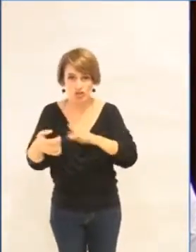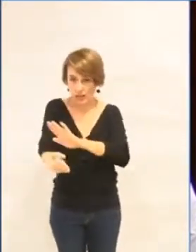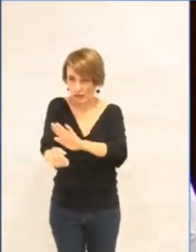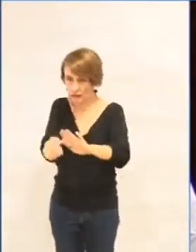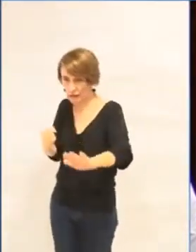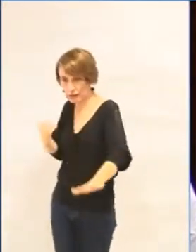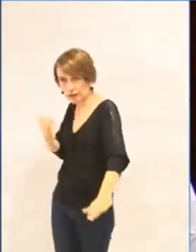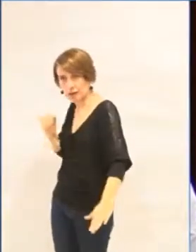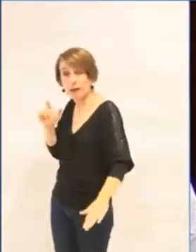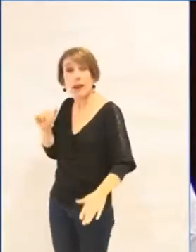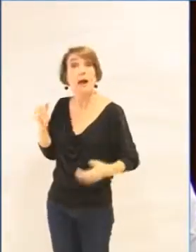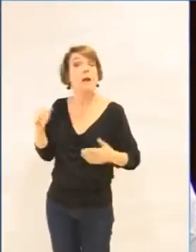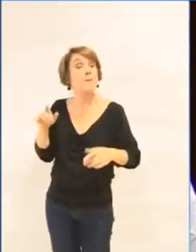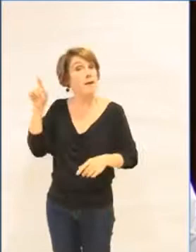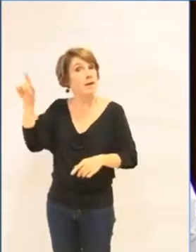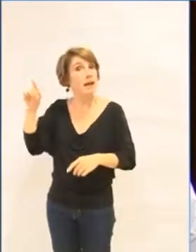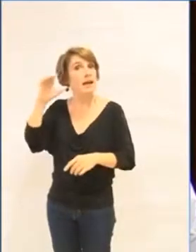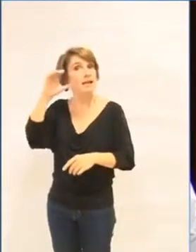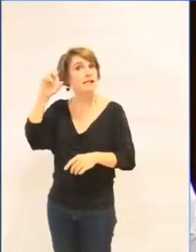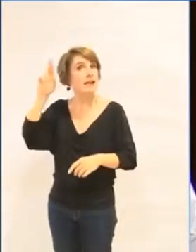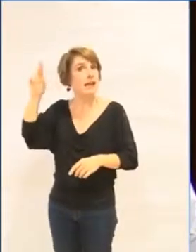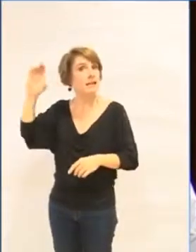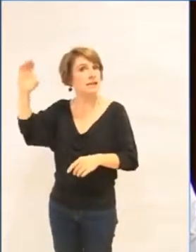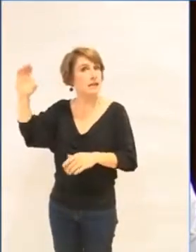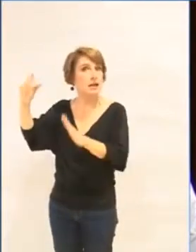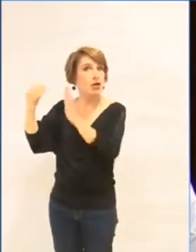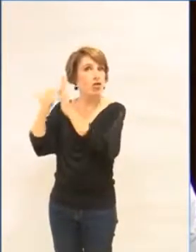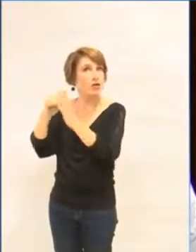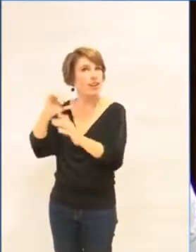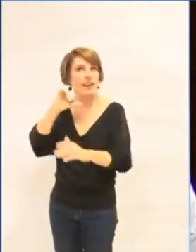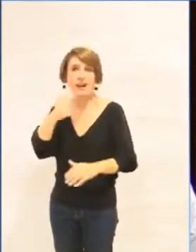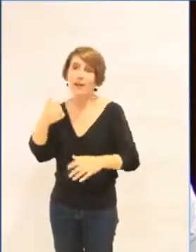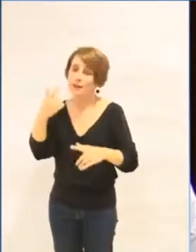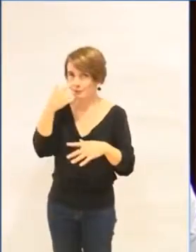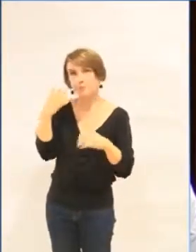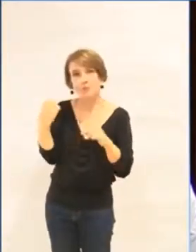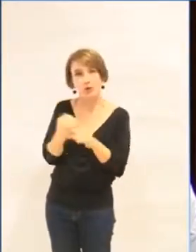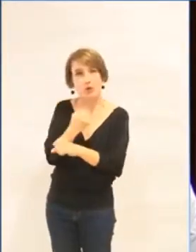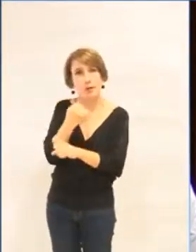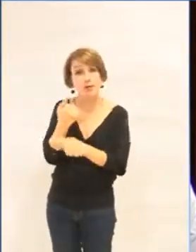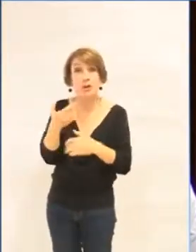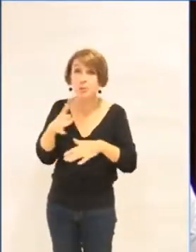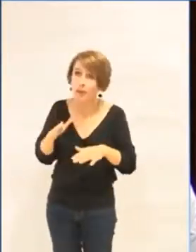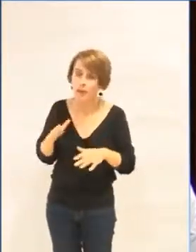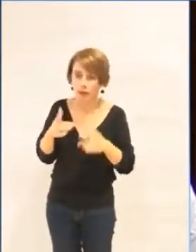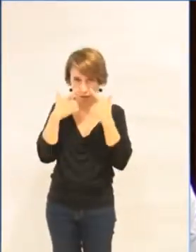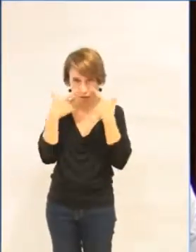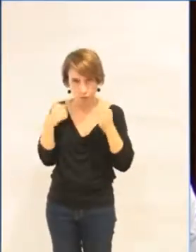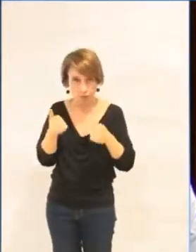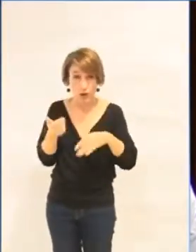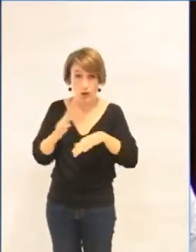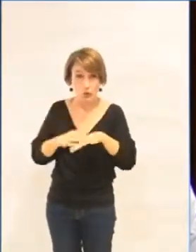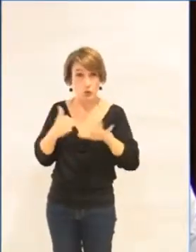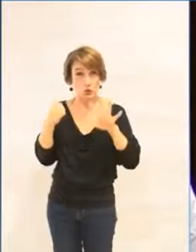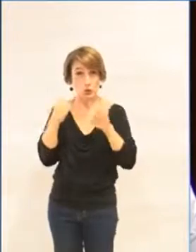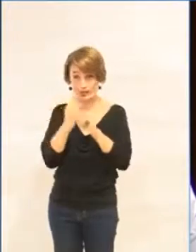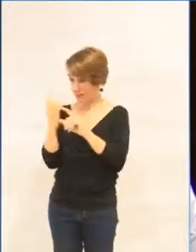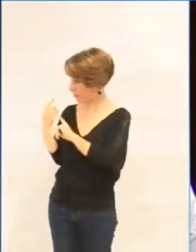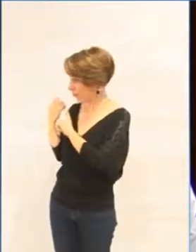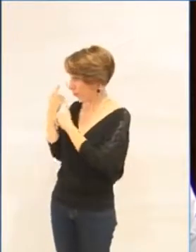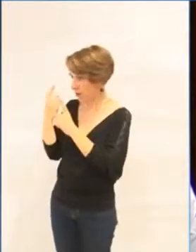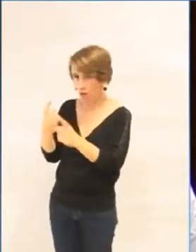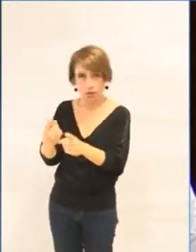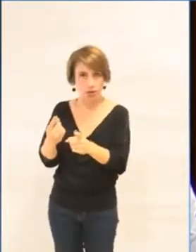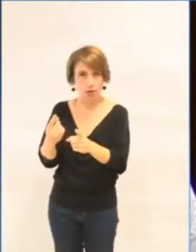ce que ne relève d'ailleurs pas la CRC et que je regrette, c'est qu'en 6 ans, ce n'est pas la stabilité qui